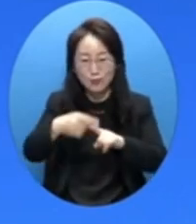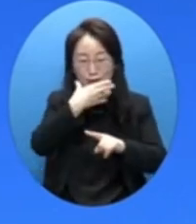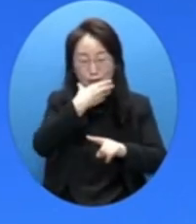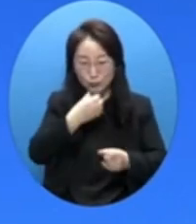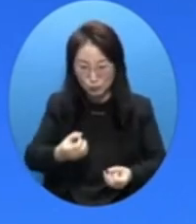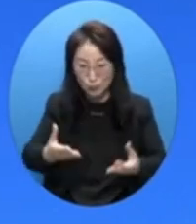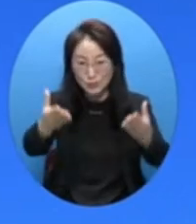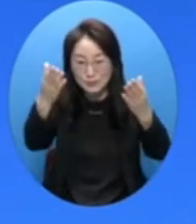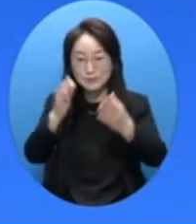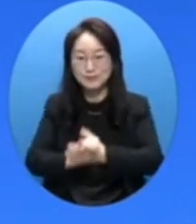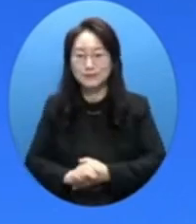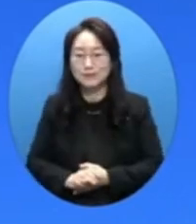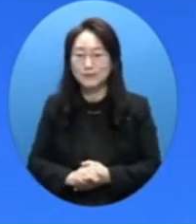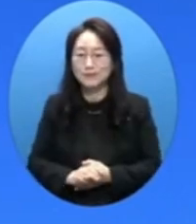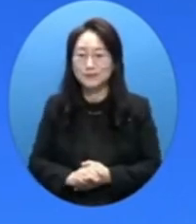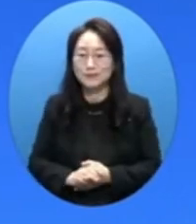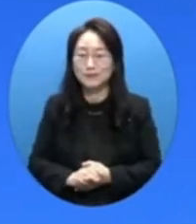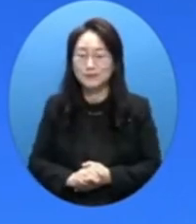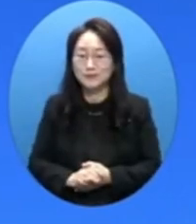축원합니다